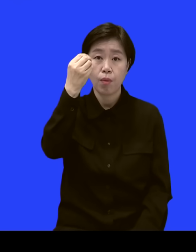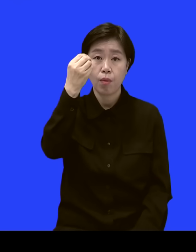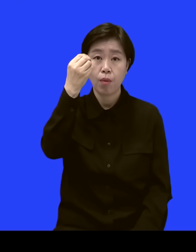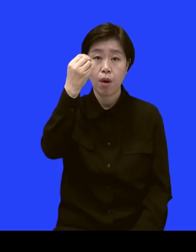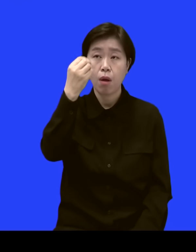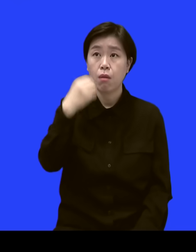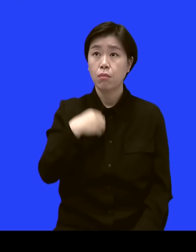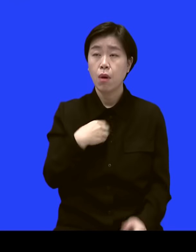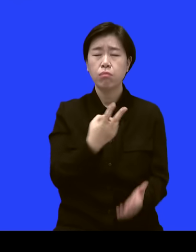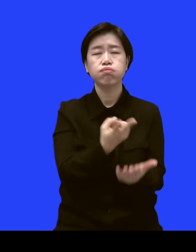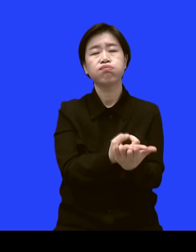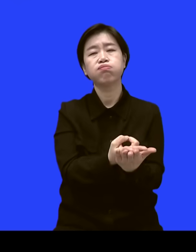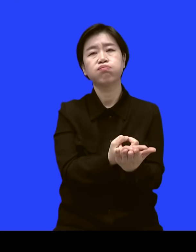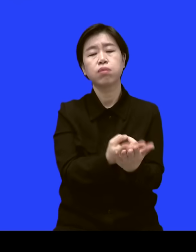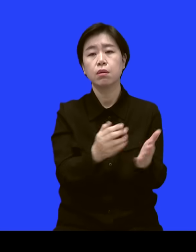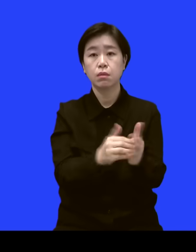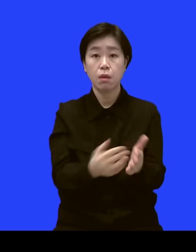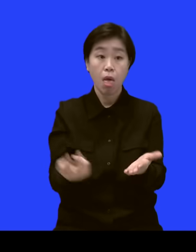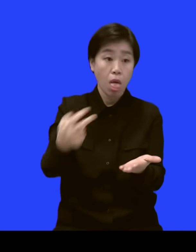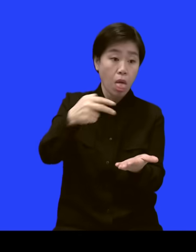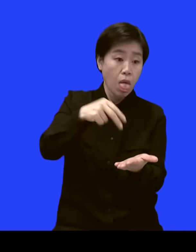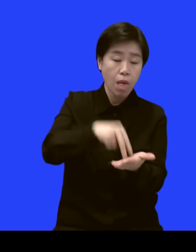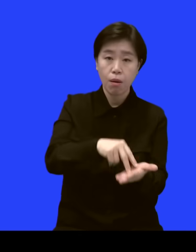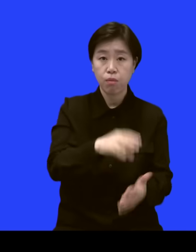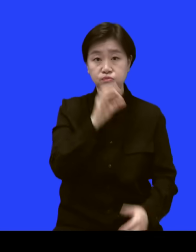아무것도 못했어요. 일어서질 못했어요.